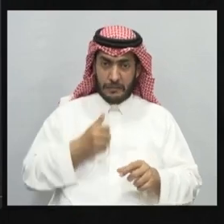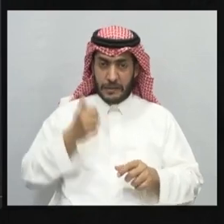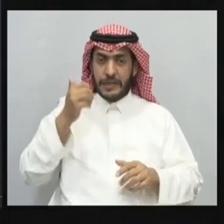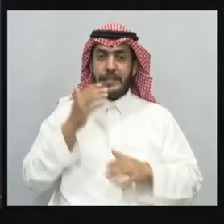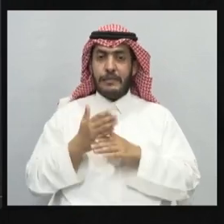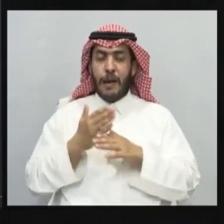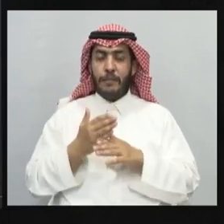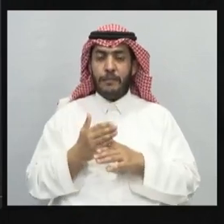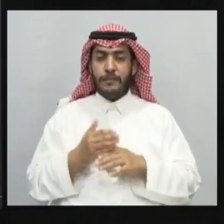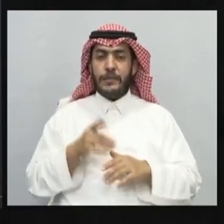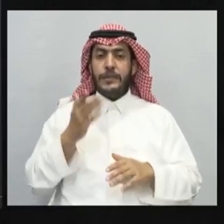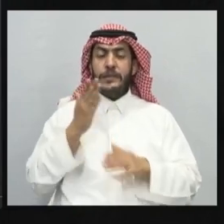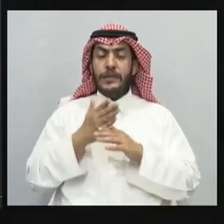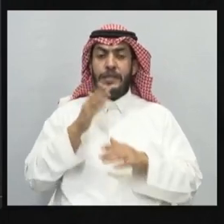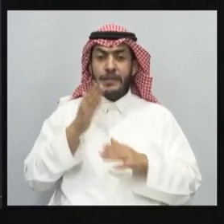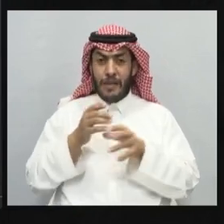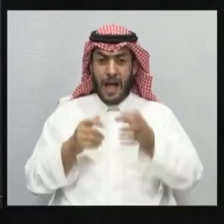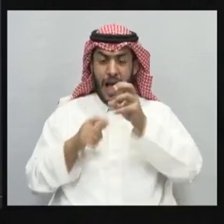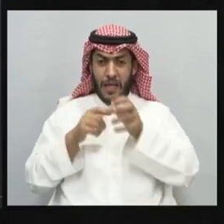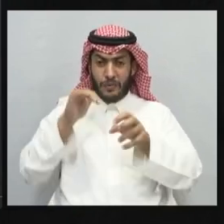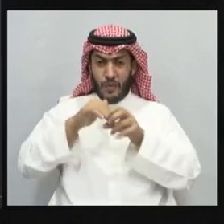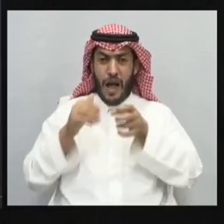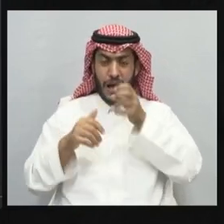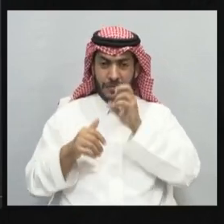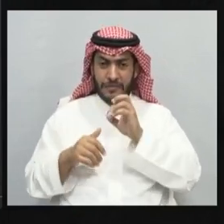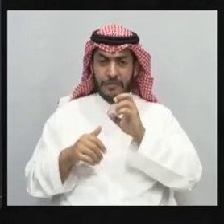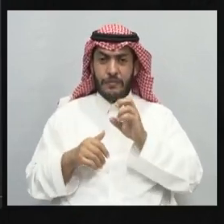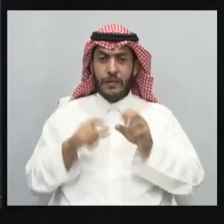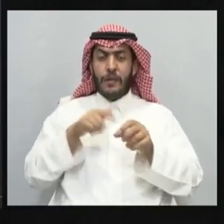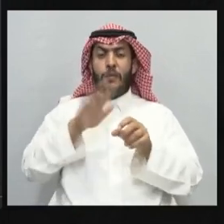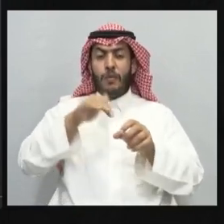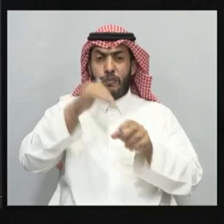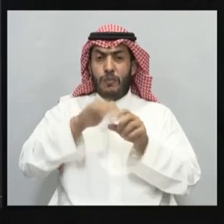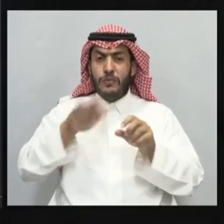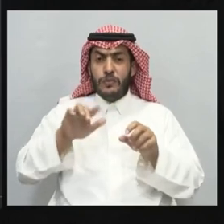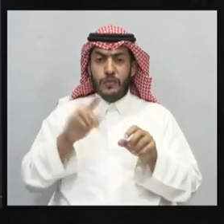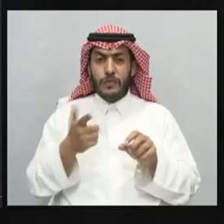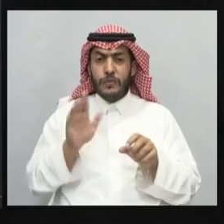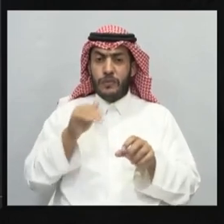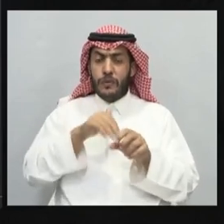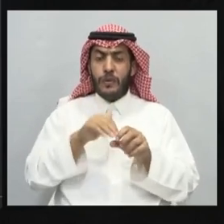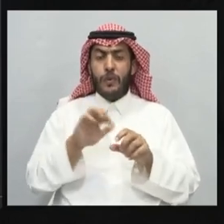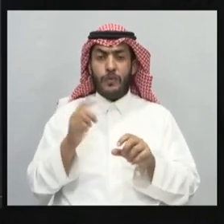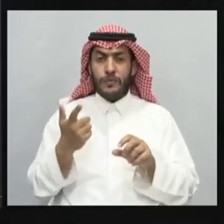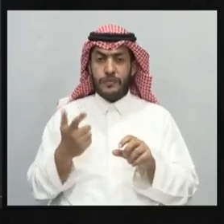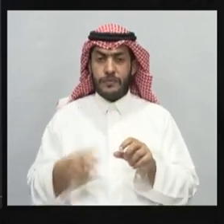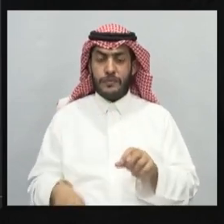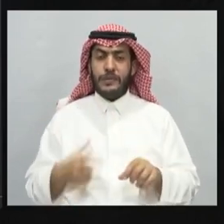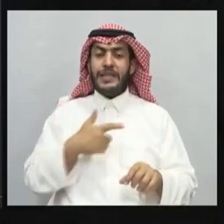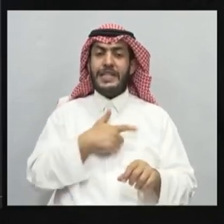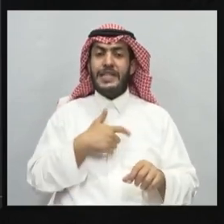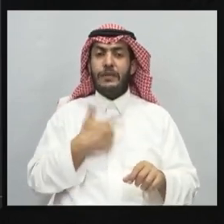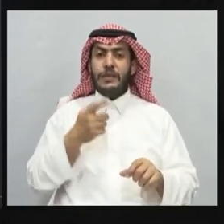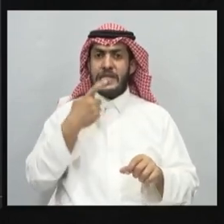السبب السبب انه في عندي اللب نفسه اللي موجود يحتوي على ايش يحتوي على او يكون